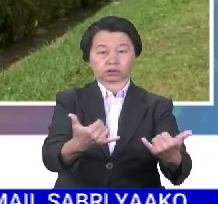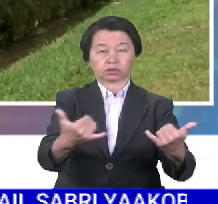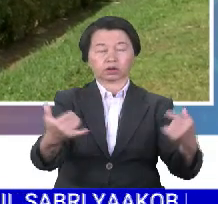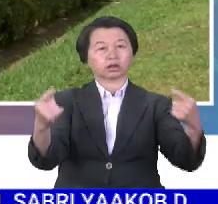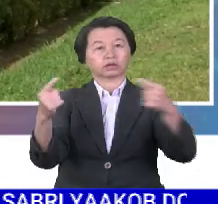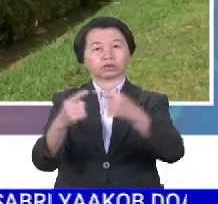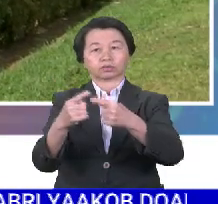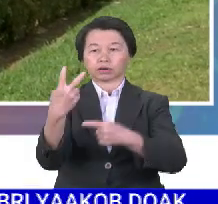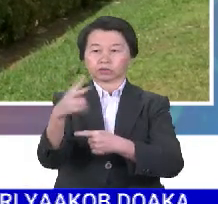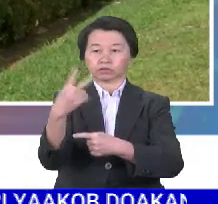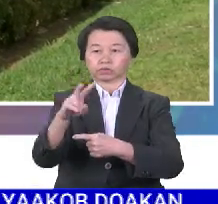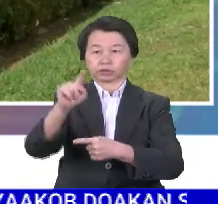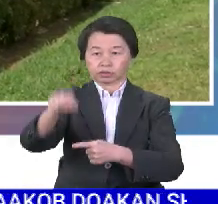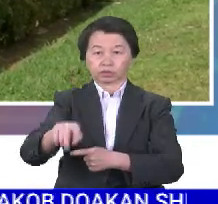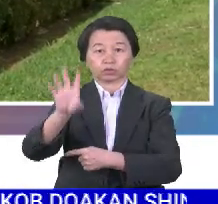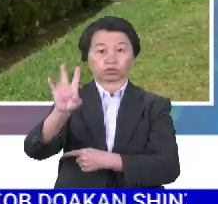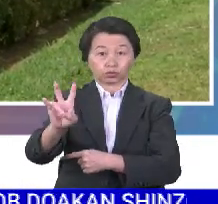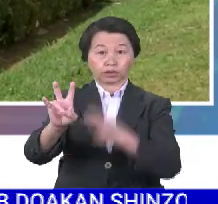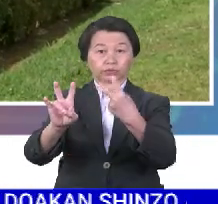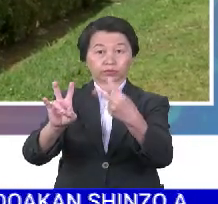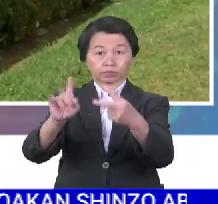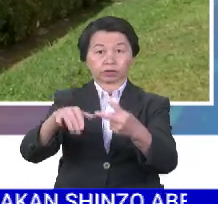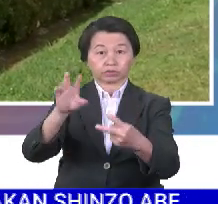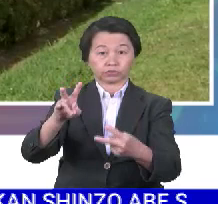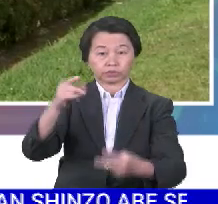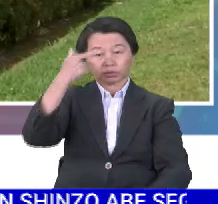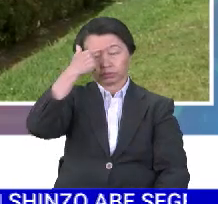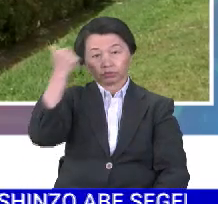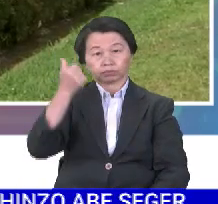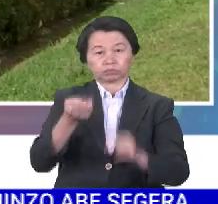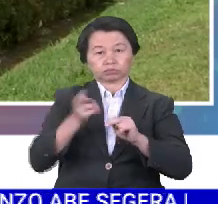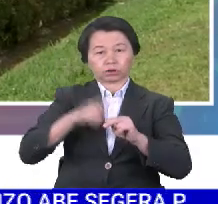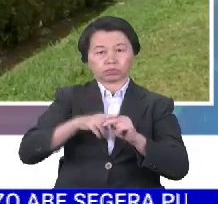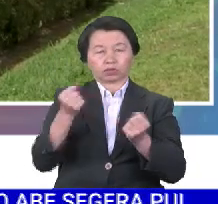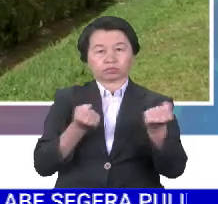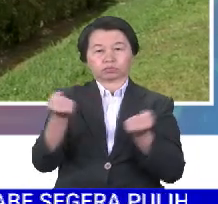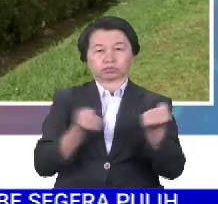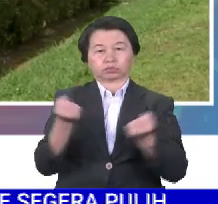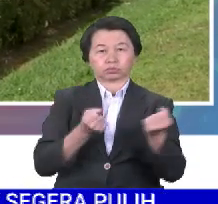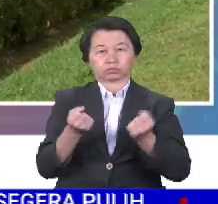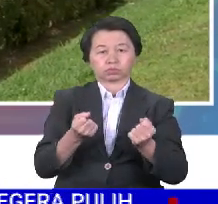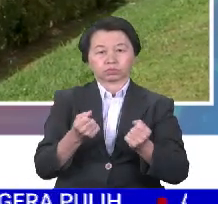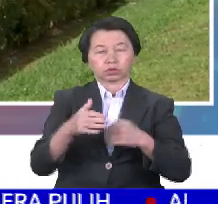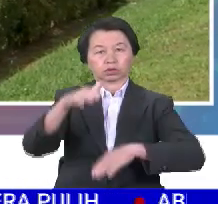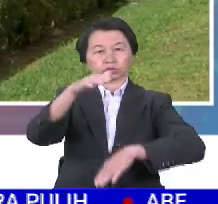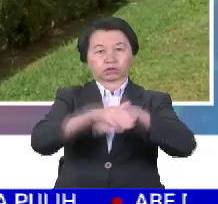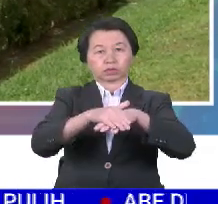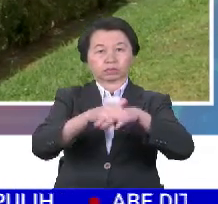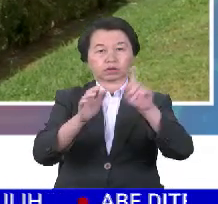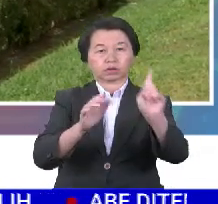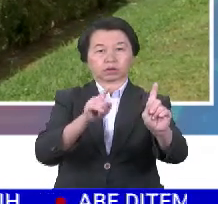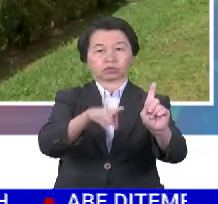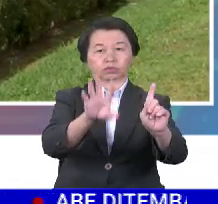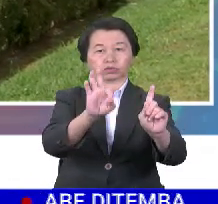hingga 12 Julai nanti, berikutan pertambahan kenderaan yang dijangka mencecah